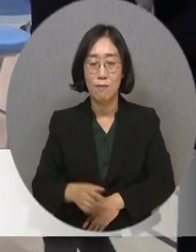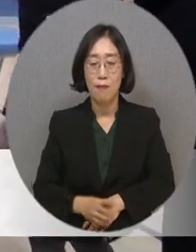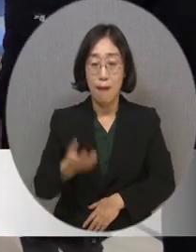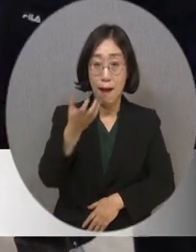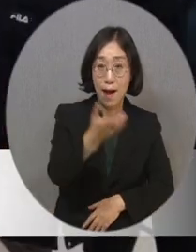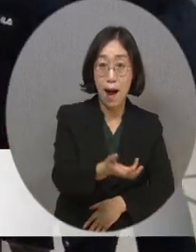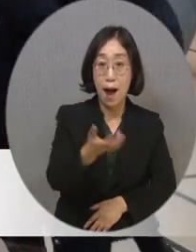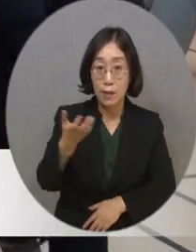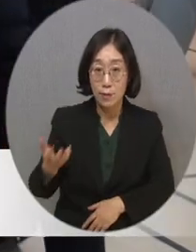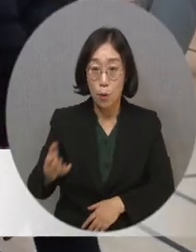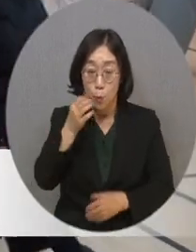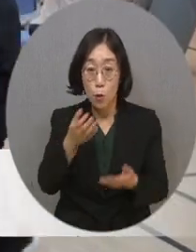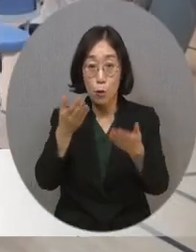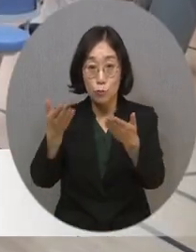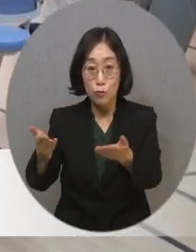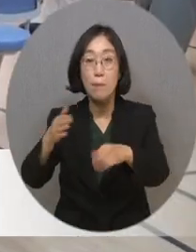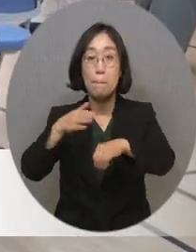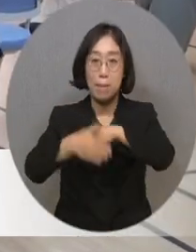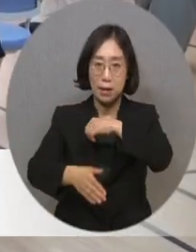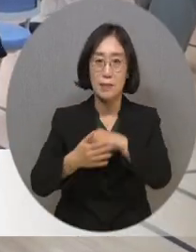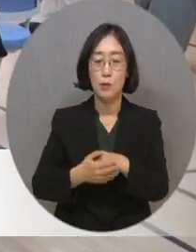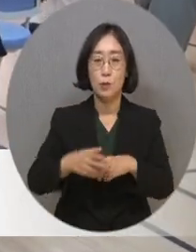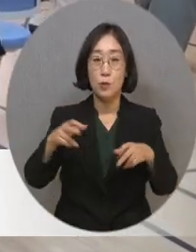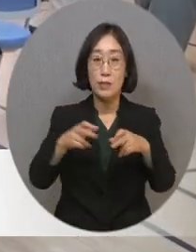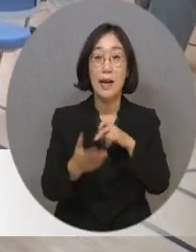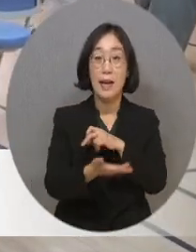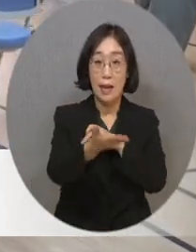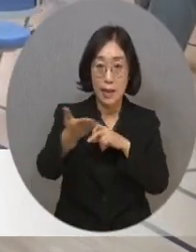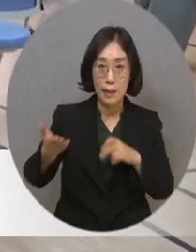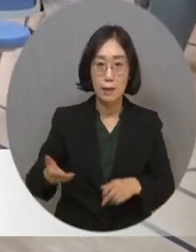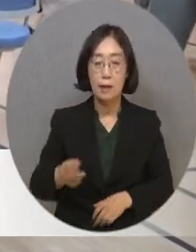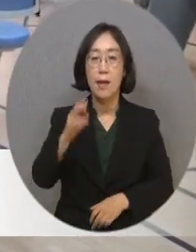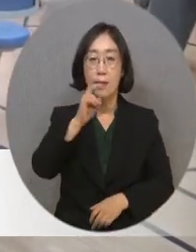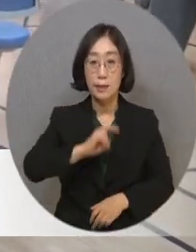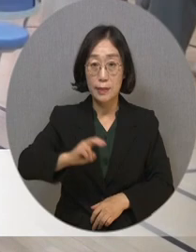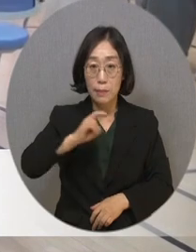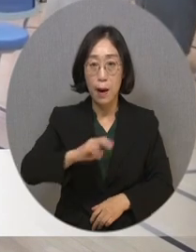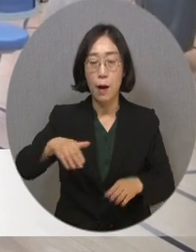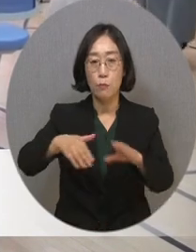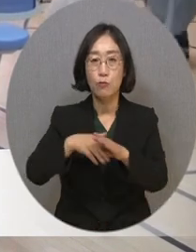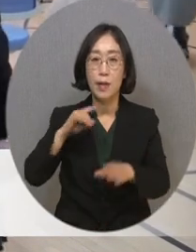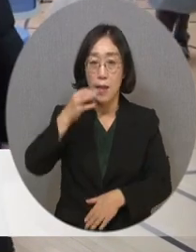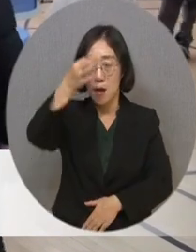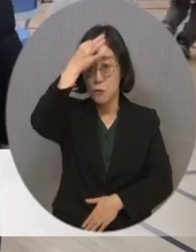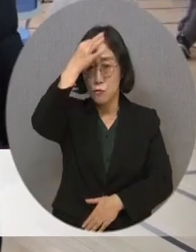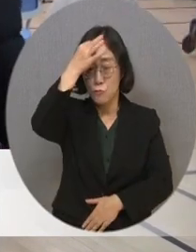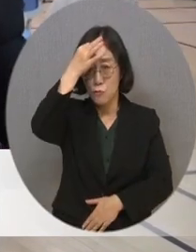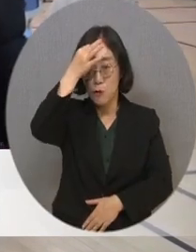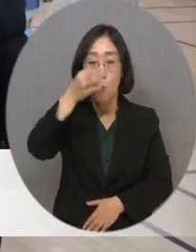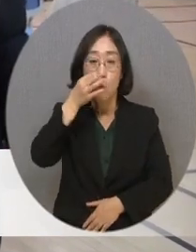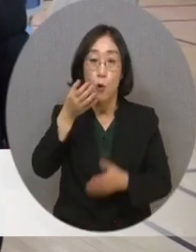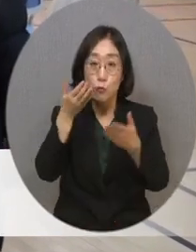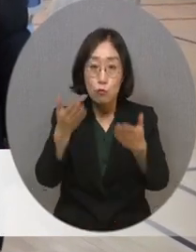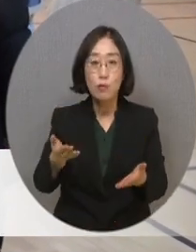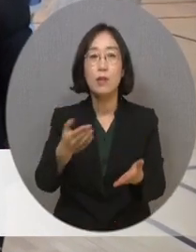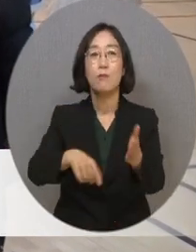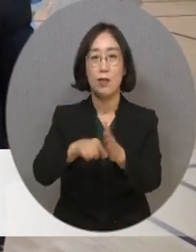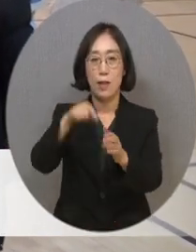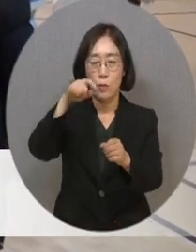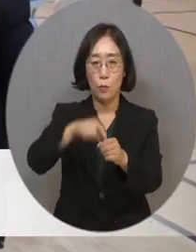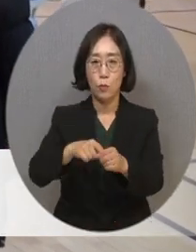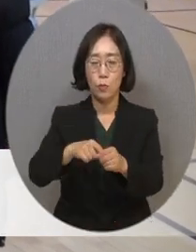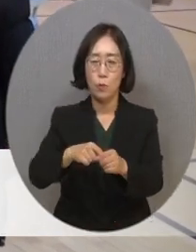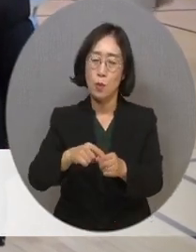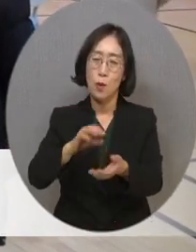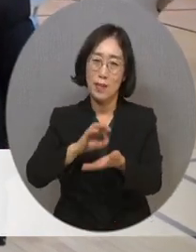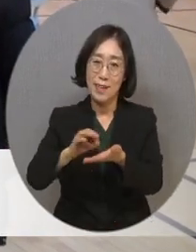또 장애인들에게 정말 이런 오페라의 기회, 문화예술 공연의 기회를 주기 위한 그런 예산들이 많이